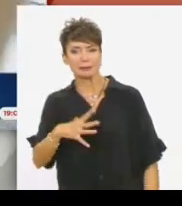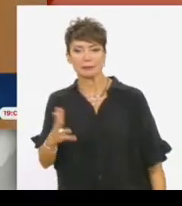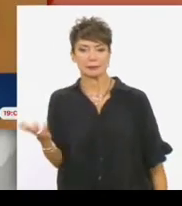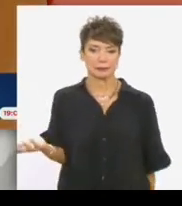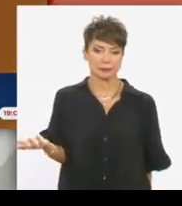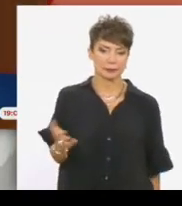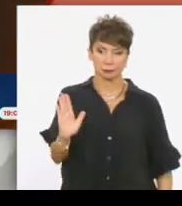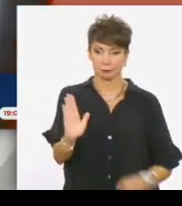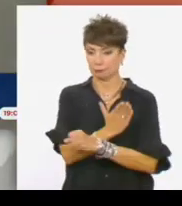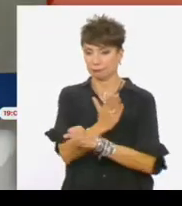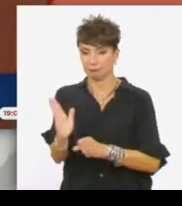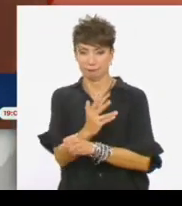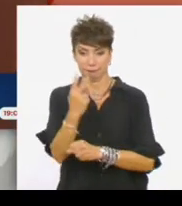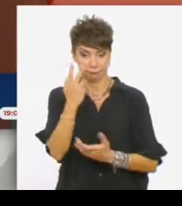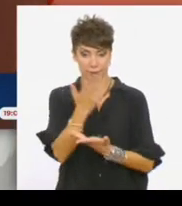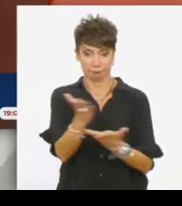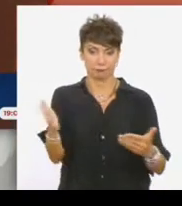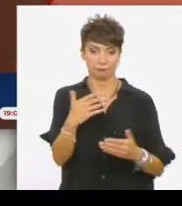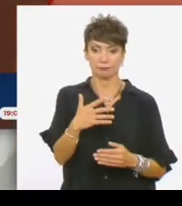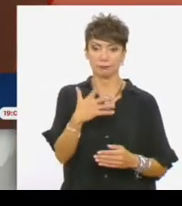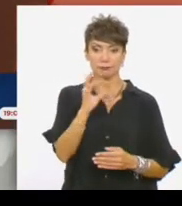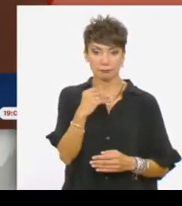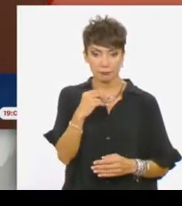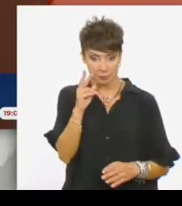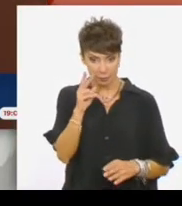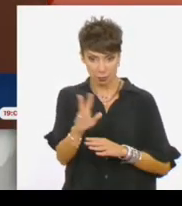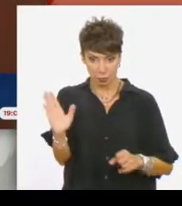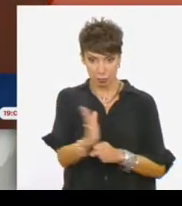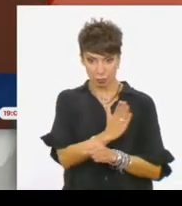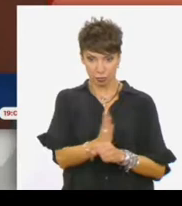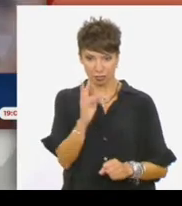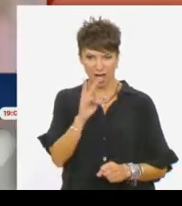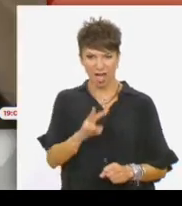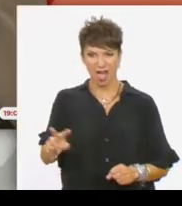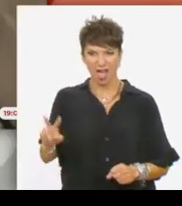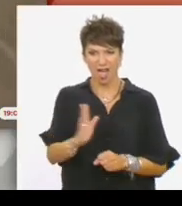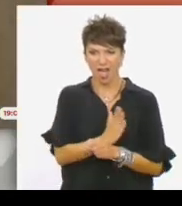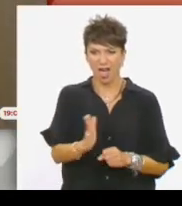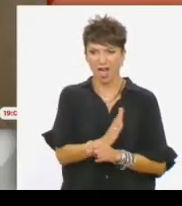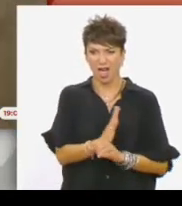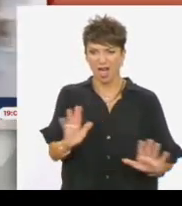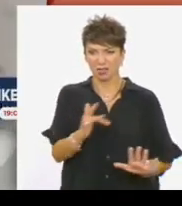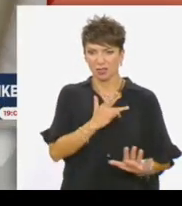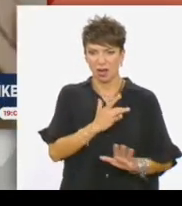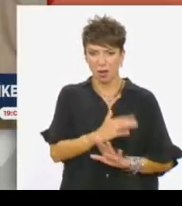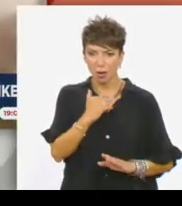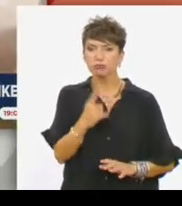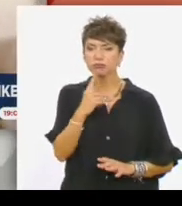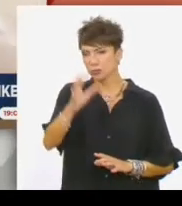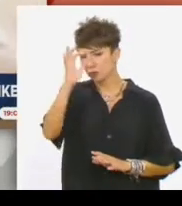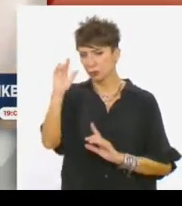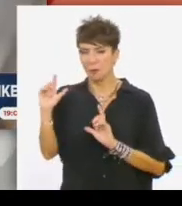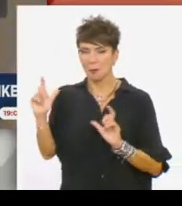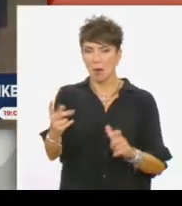Όλες οι πόρτες πεσμένες, φοιτήτρια που μένει μέσα. Αντίκριση αυτό. Οι αστυνομικοί προχώρησαν σε 22